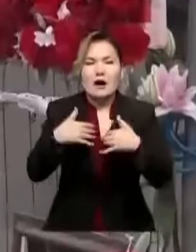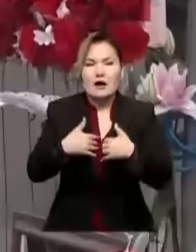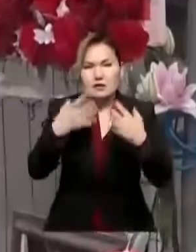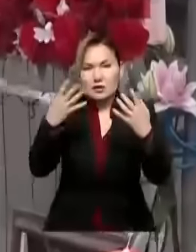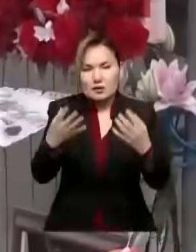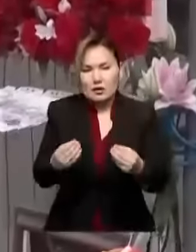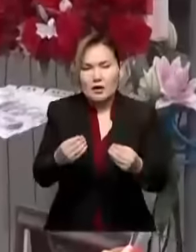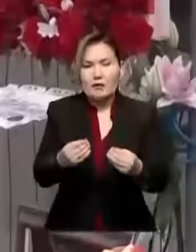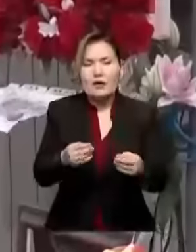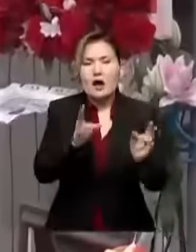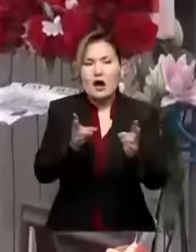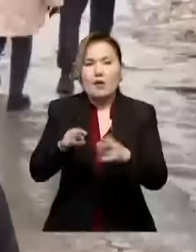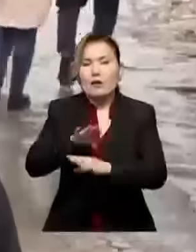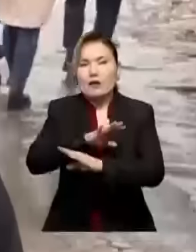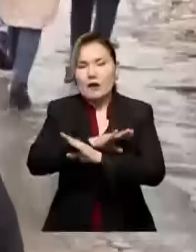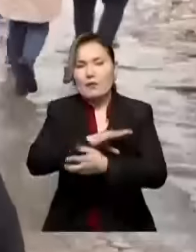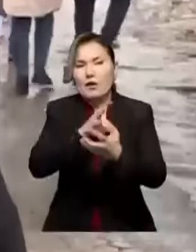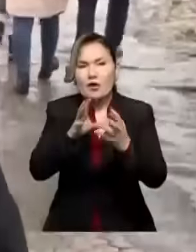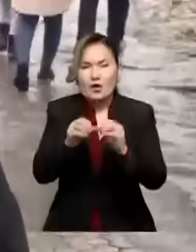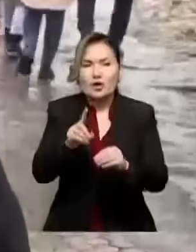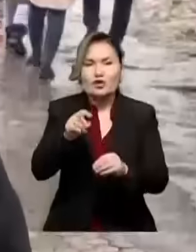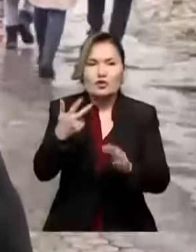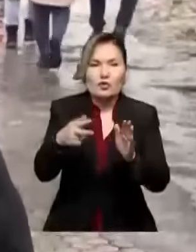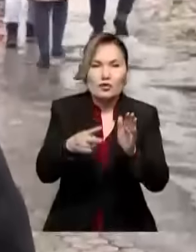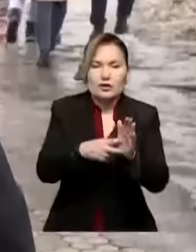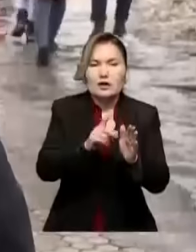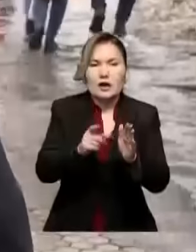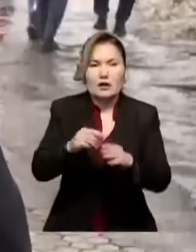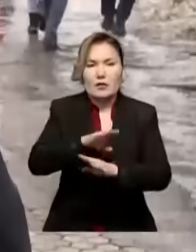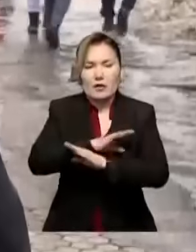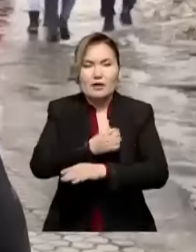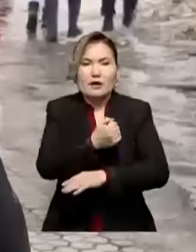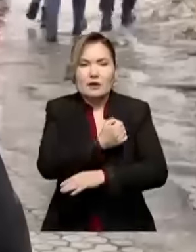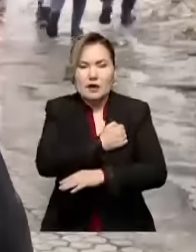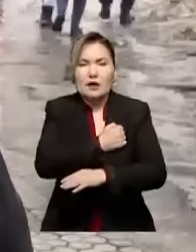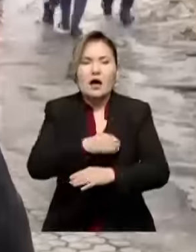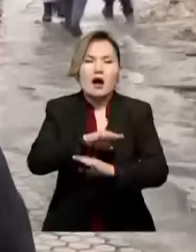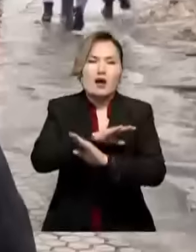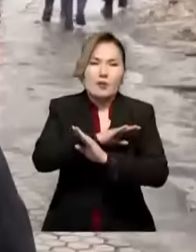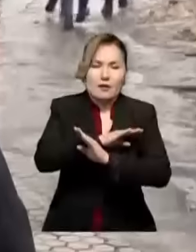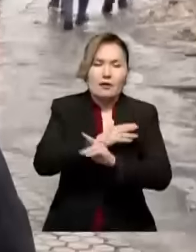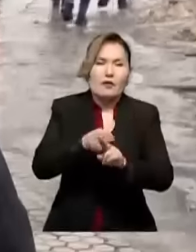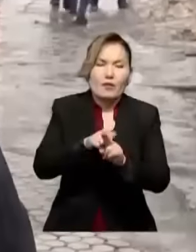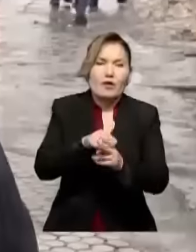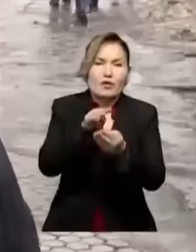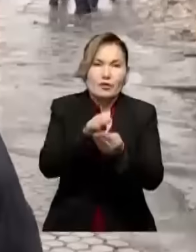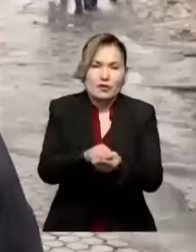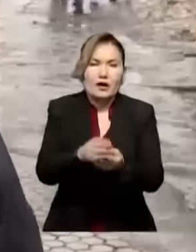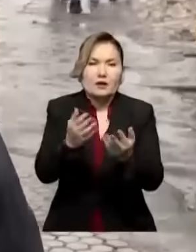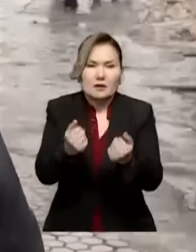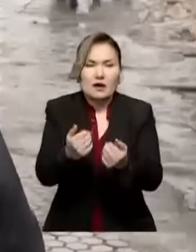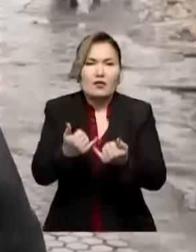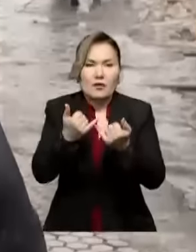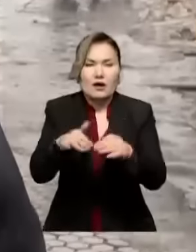Бұл құрбандар саны бойынша Бесланнан кейінгі екінші үлкен қасіретті оқиға. Қайтыс болғандардың рухына тағзым етуге бүгін көп адам